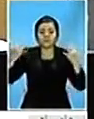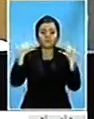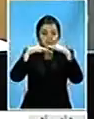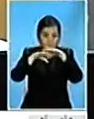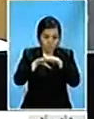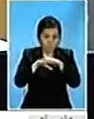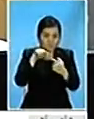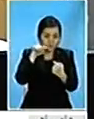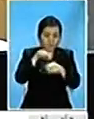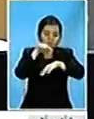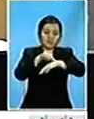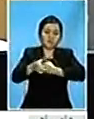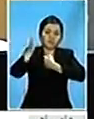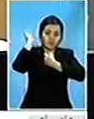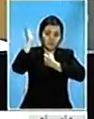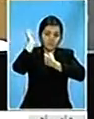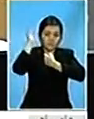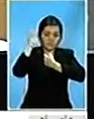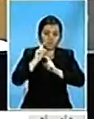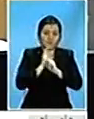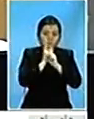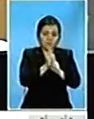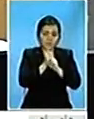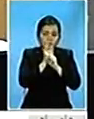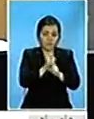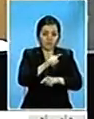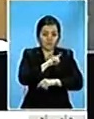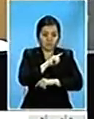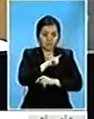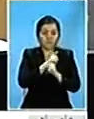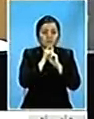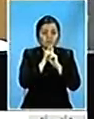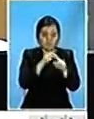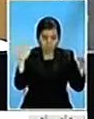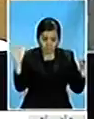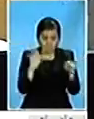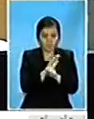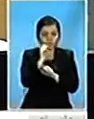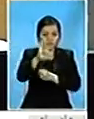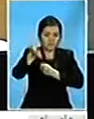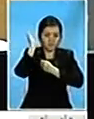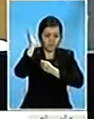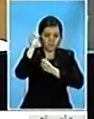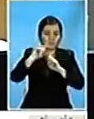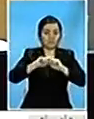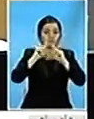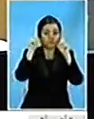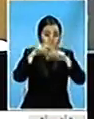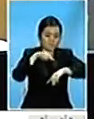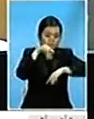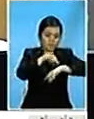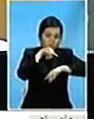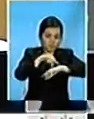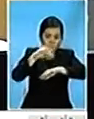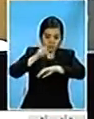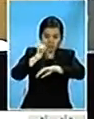การอภิปรายเนี่ยก็จะให้ท่านใช้สิทธิ์และทำหน้าที่ได้เต็มที่นะครับแต่ในการควบคุมเนี่ยทางประธาน